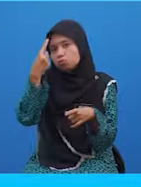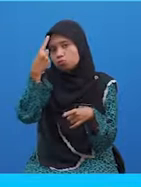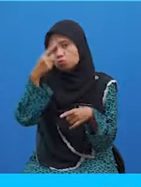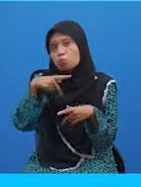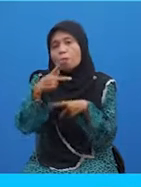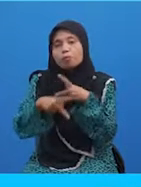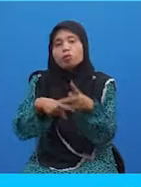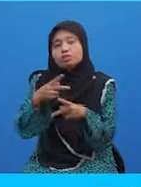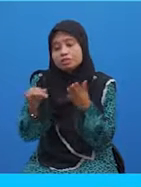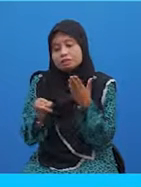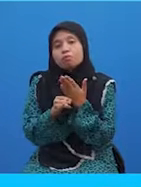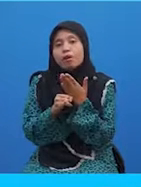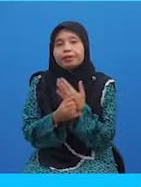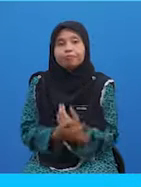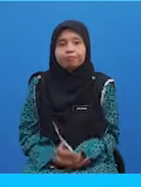proses pengimbuhan.